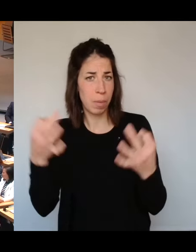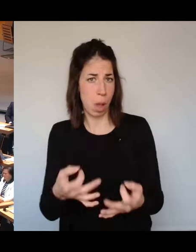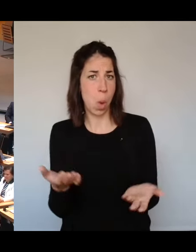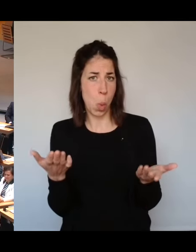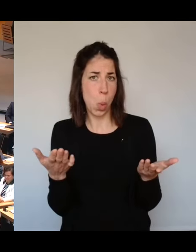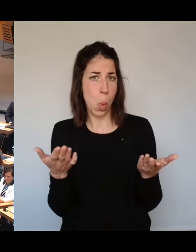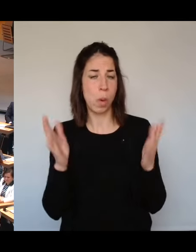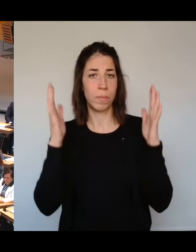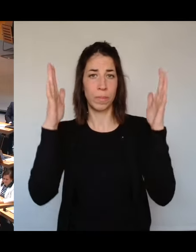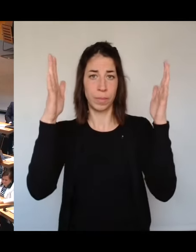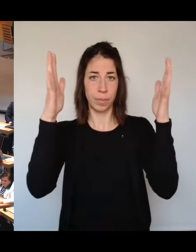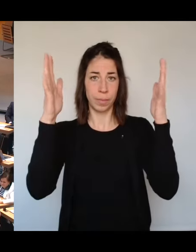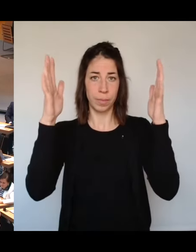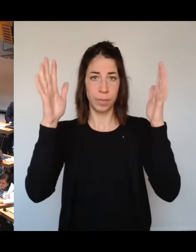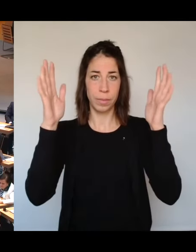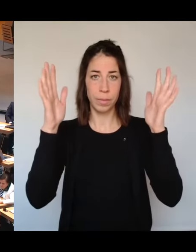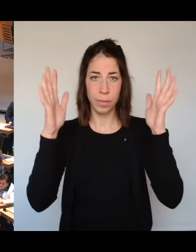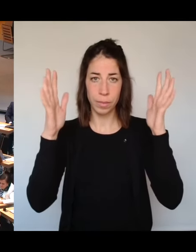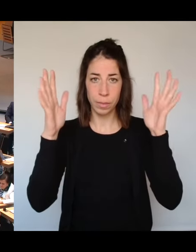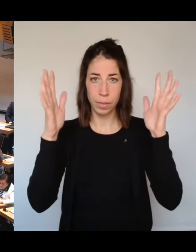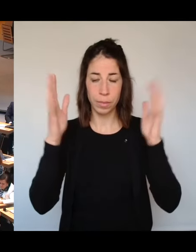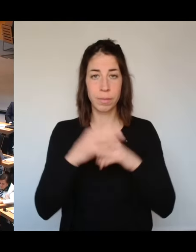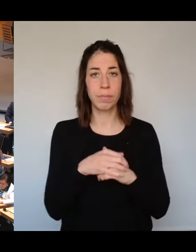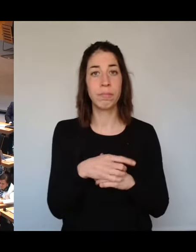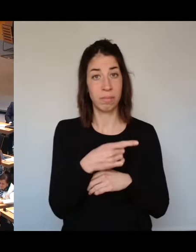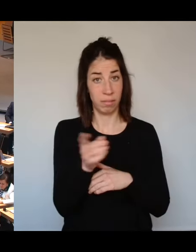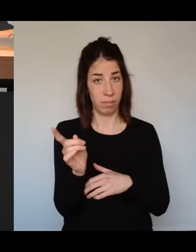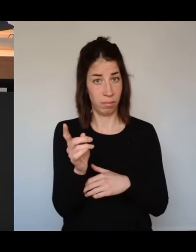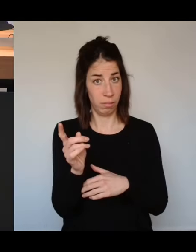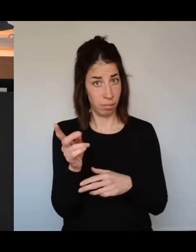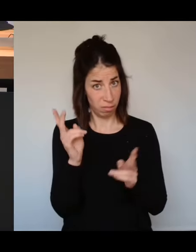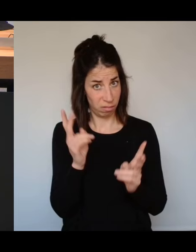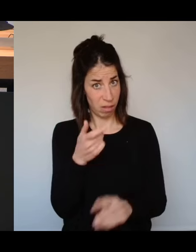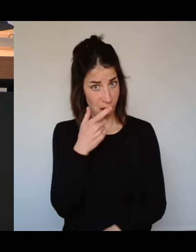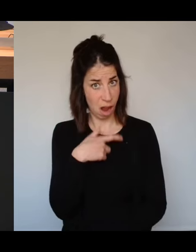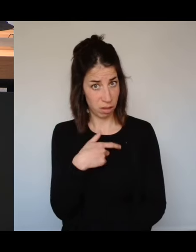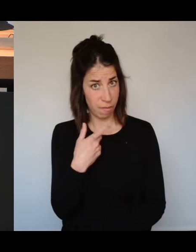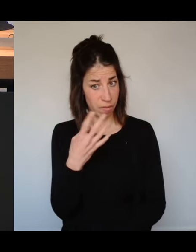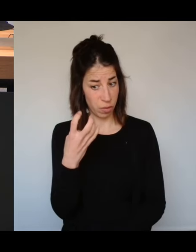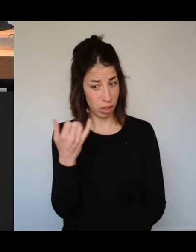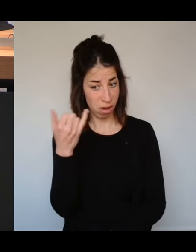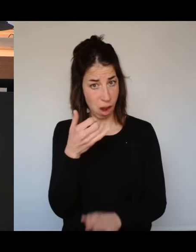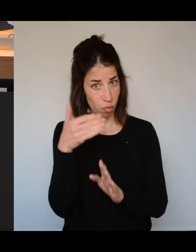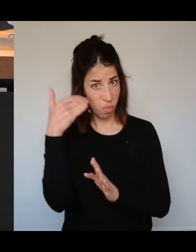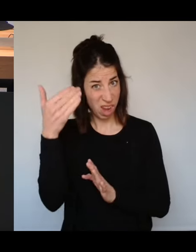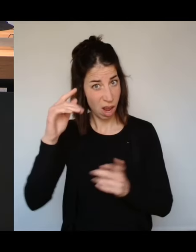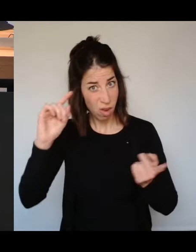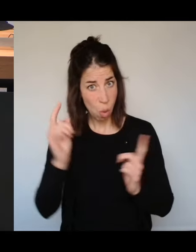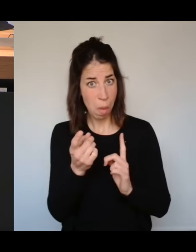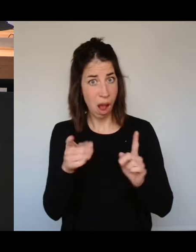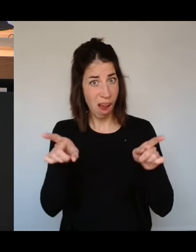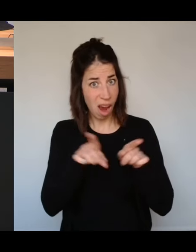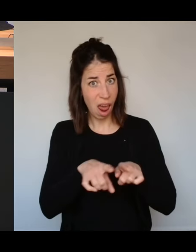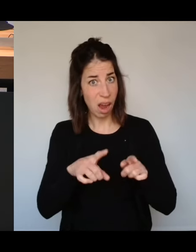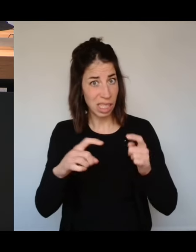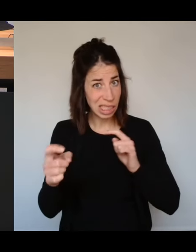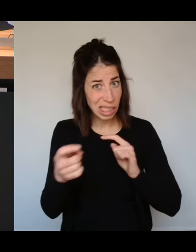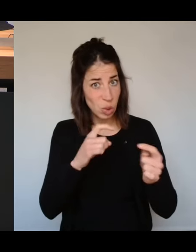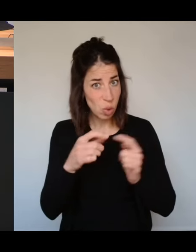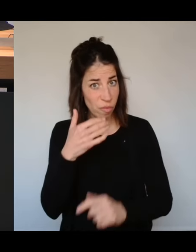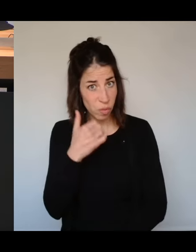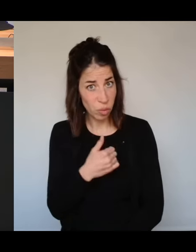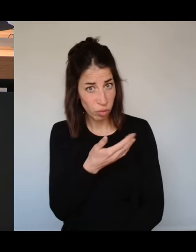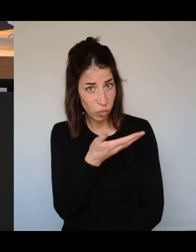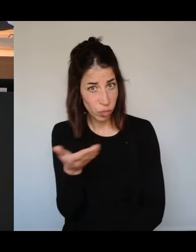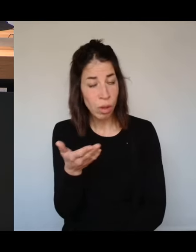Wollen Sie ernsthaft 40 Jahre später dieselben Symboldebatten führen? Ja, natürlich müssen die Parks für alle zugänglich sein und für alle